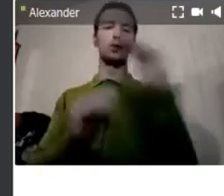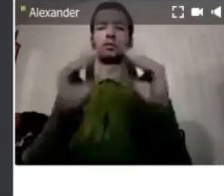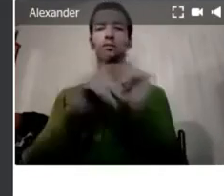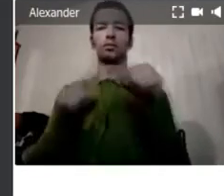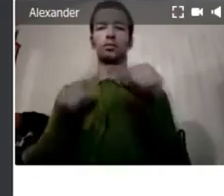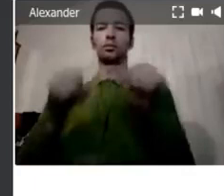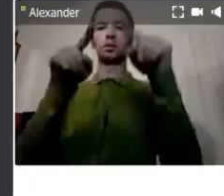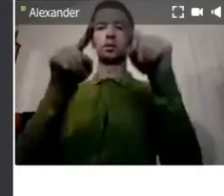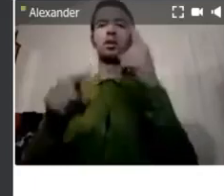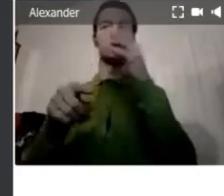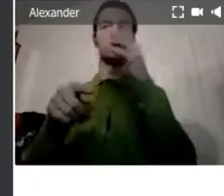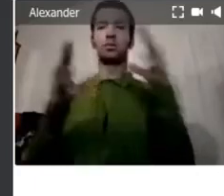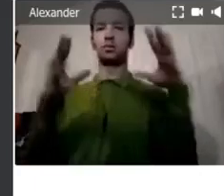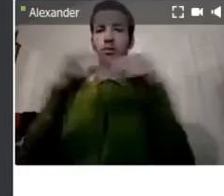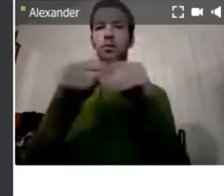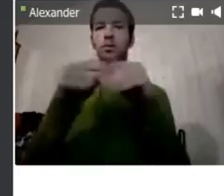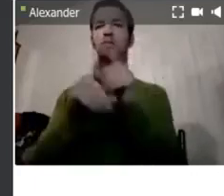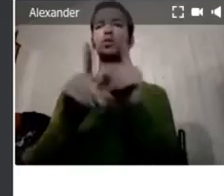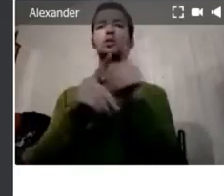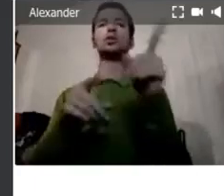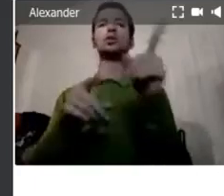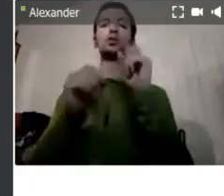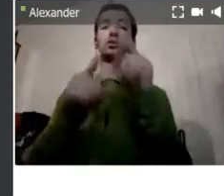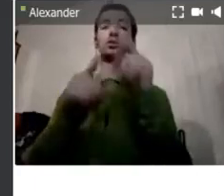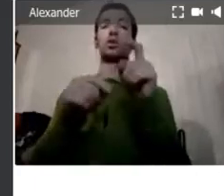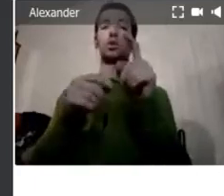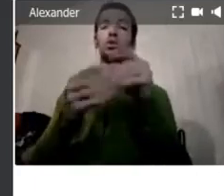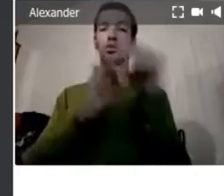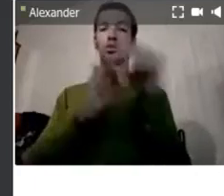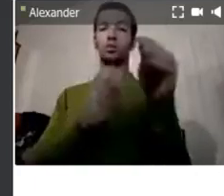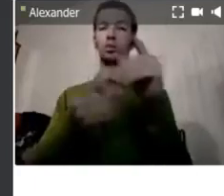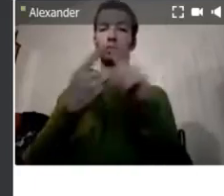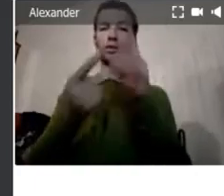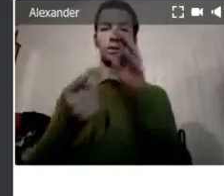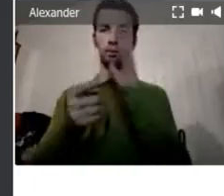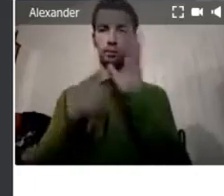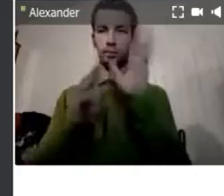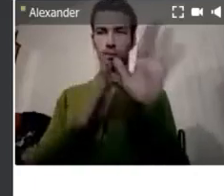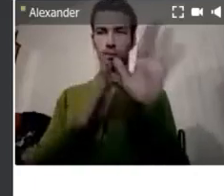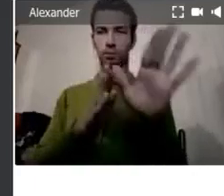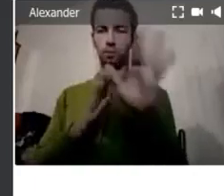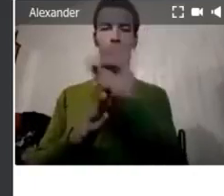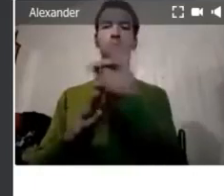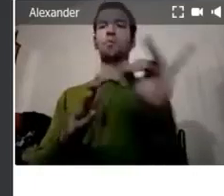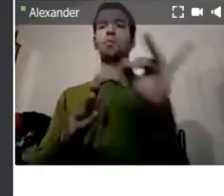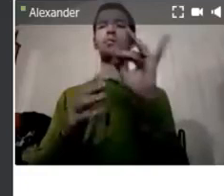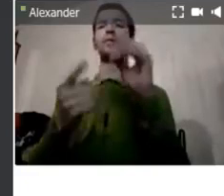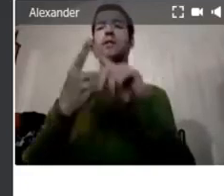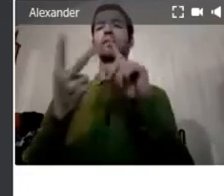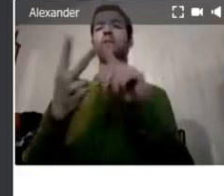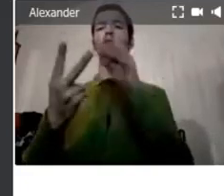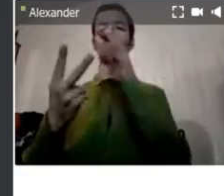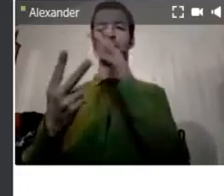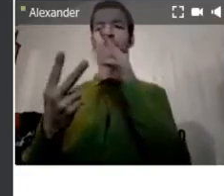интересного? Если вы и там в партнерской программе, у